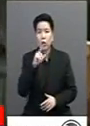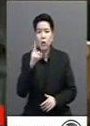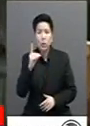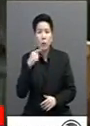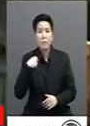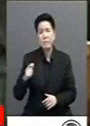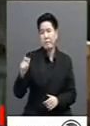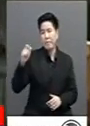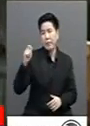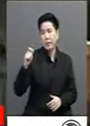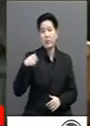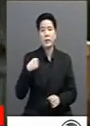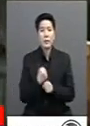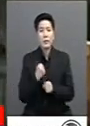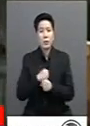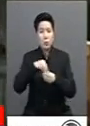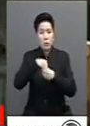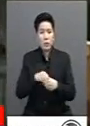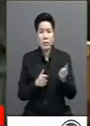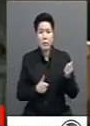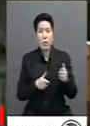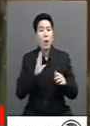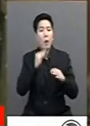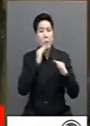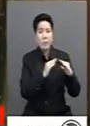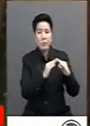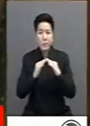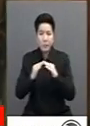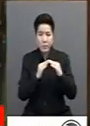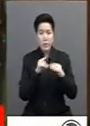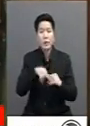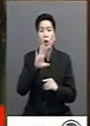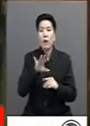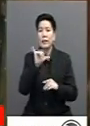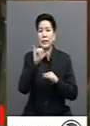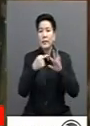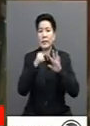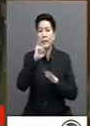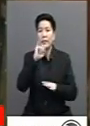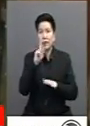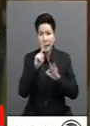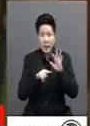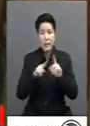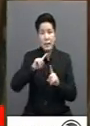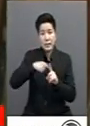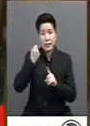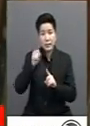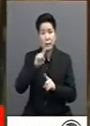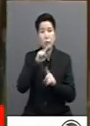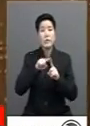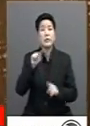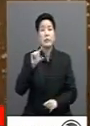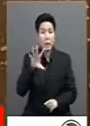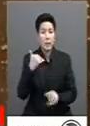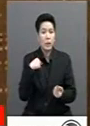ภาพเซลฟี่ขณะที่ปฏิบัติภารกิจปราบปรามในหมู่บ้านโกตานเกาะในรัฐยะไข่เมื่อวันที่5พฤศจิกายนของปีที่แล้ว